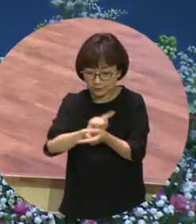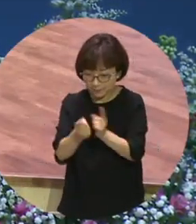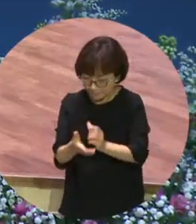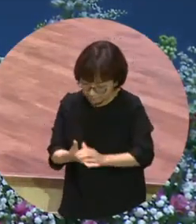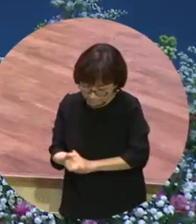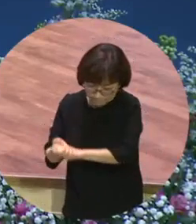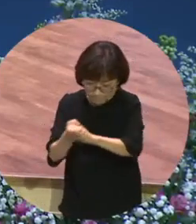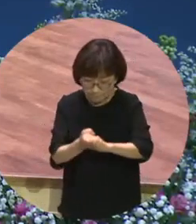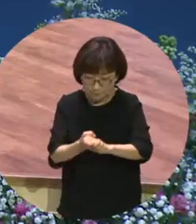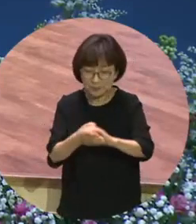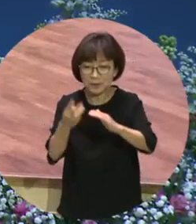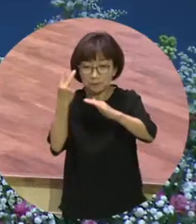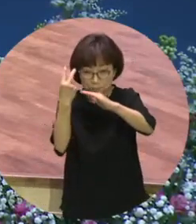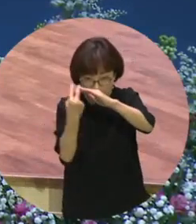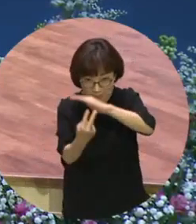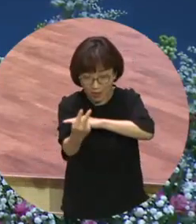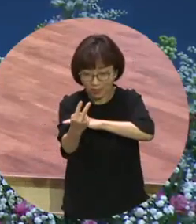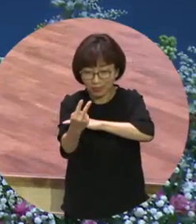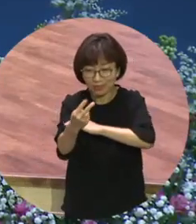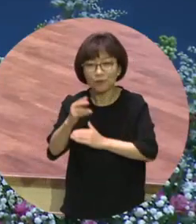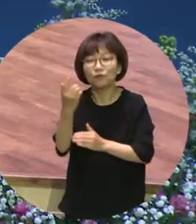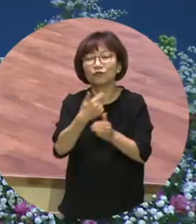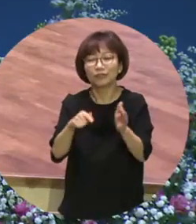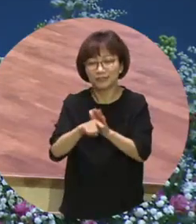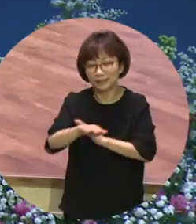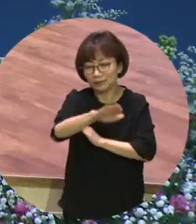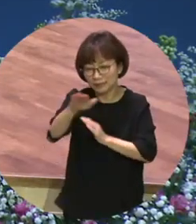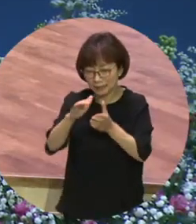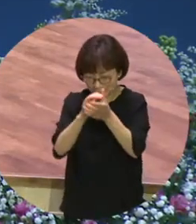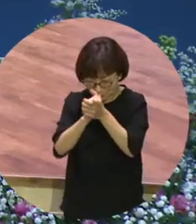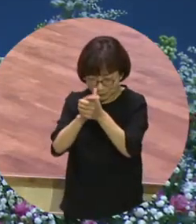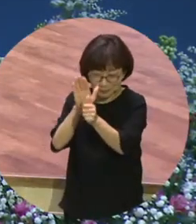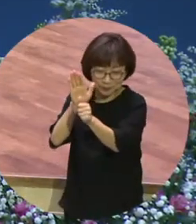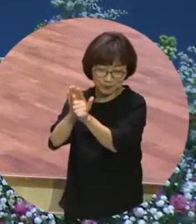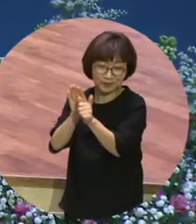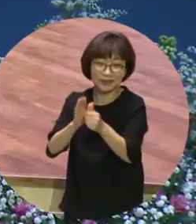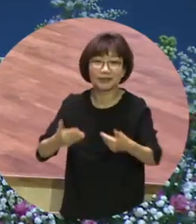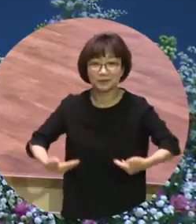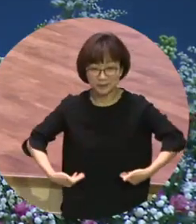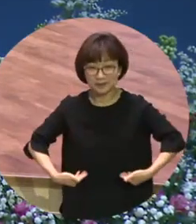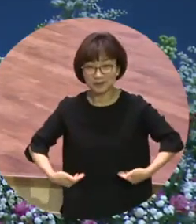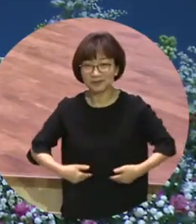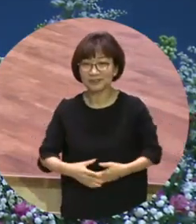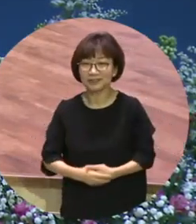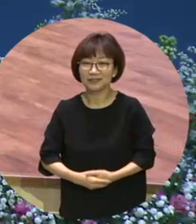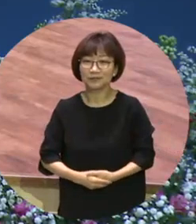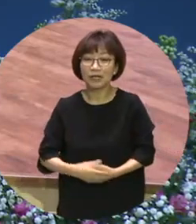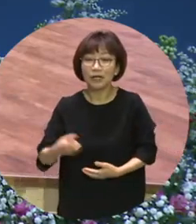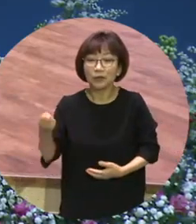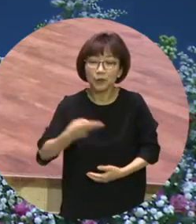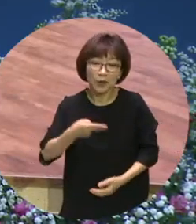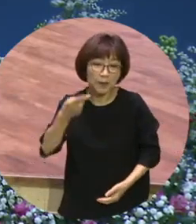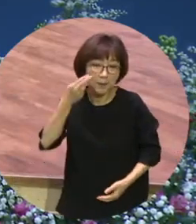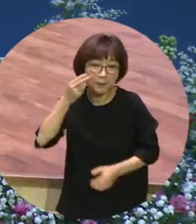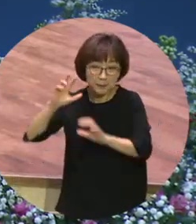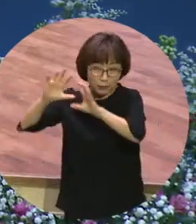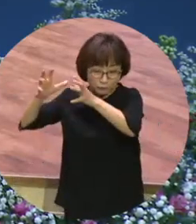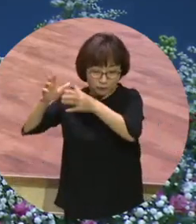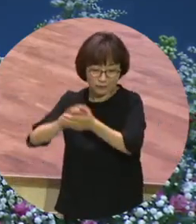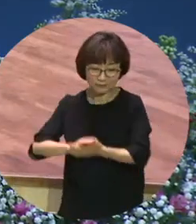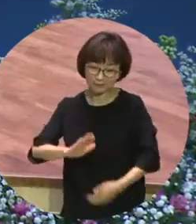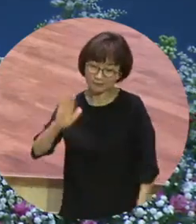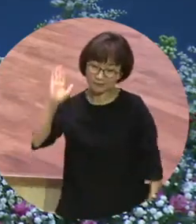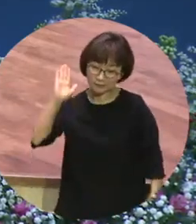모습이 일어날 수 있도록 우리는 기도해야 될 줄로 믿습니다. 그리고 국외적으로 미국과 북한이